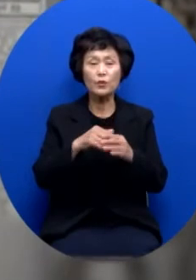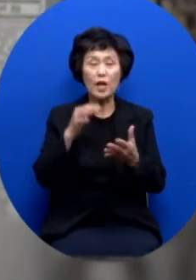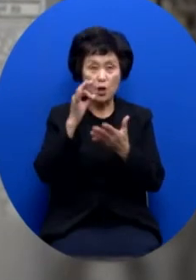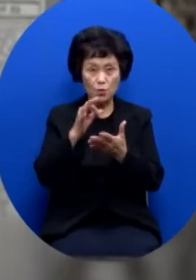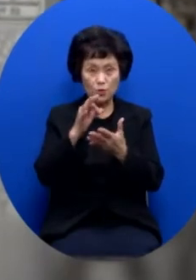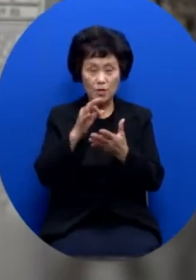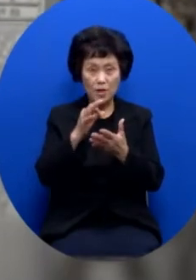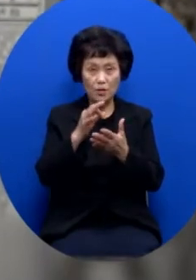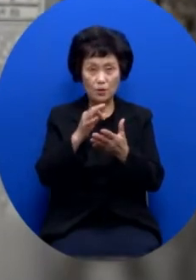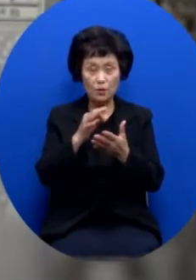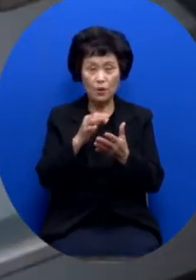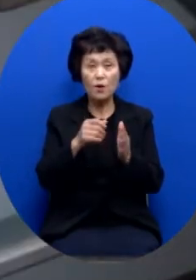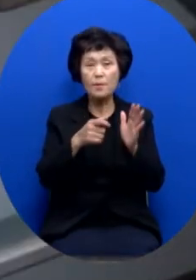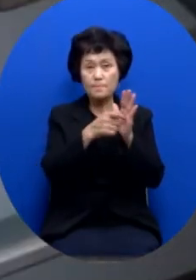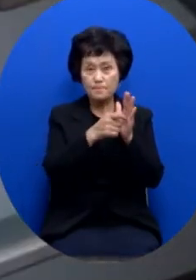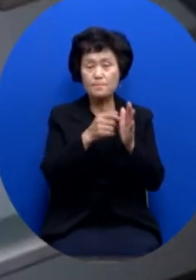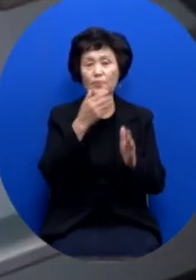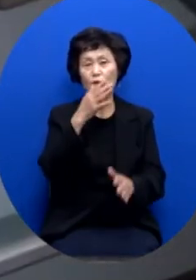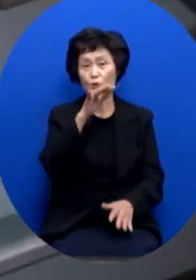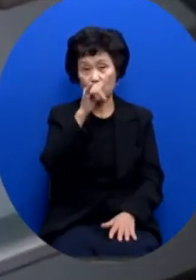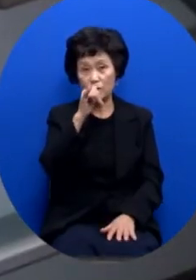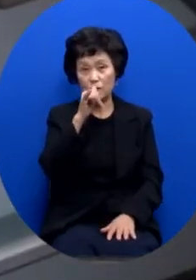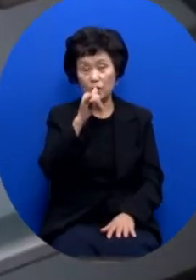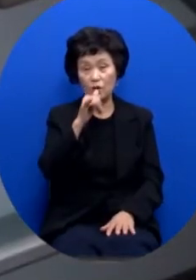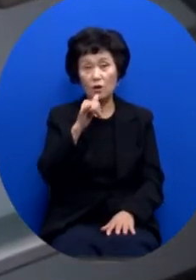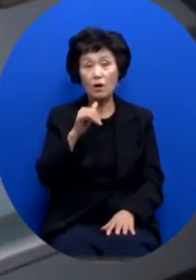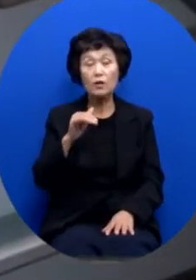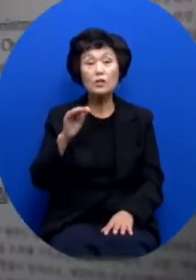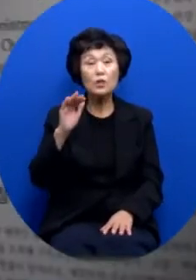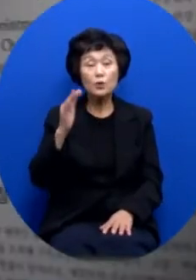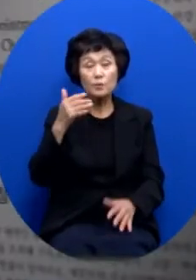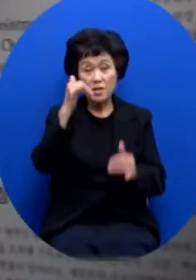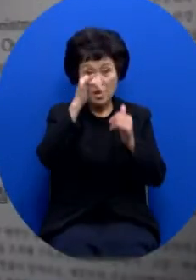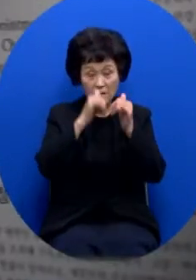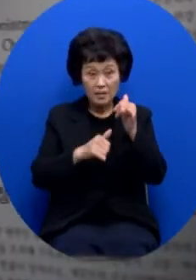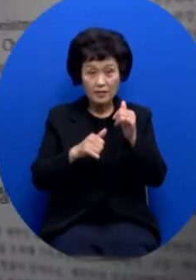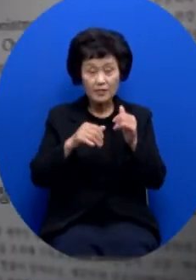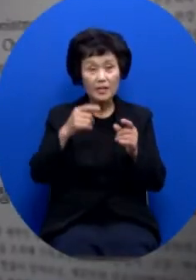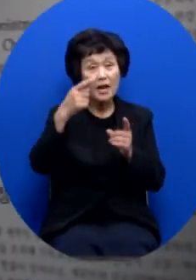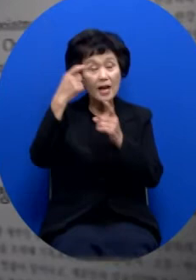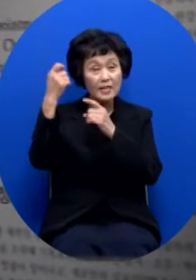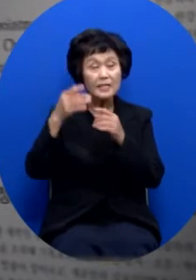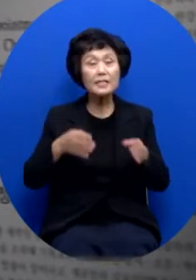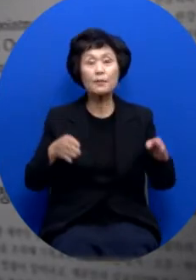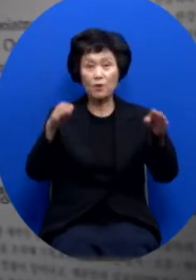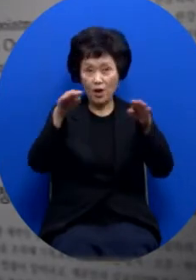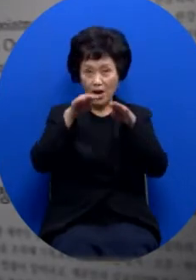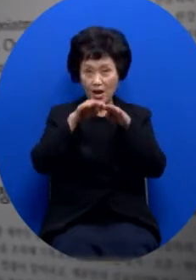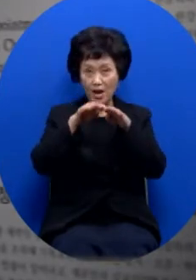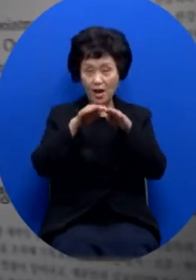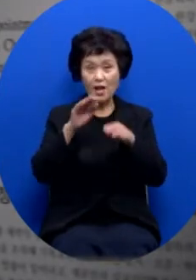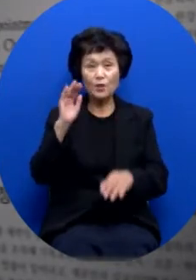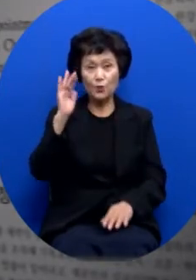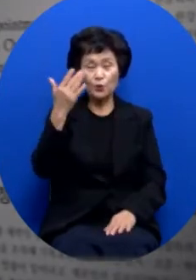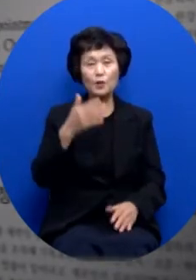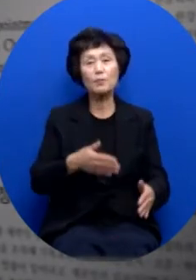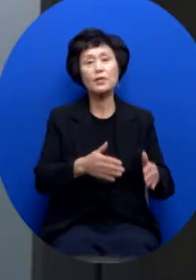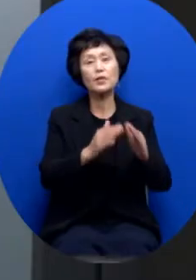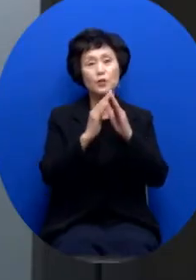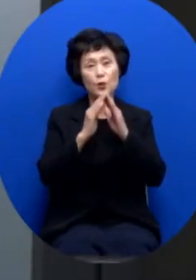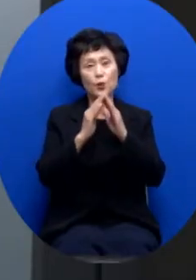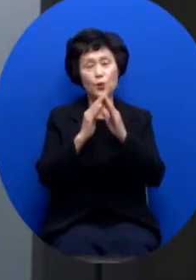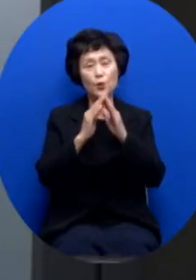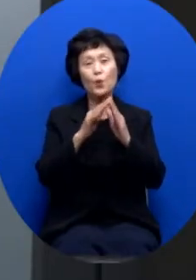때문에 최근 들어와서 근대 기록문화 그 역사 기념관을 뭐 곳곳에서 많이 세우고 있더라고요. 네. 그래서 그걸 이제 세우는